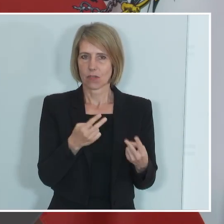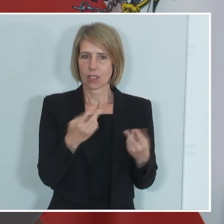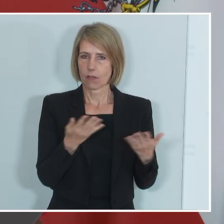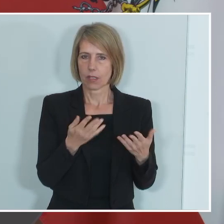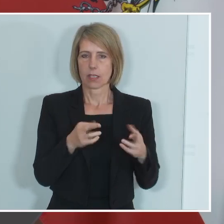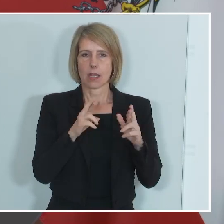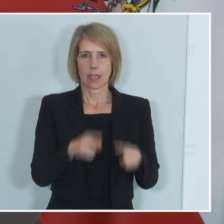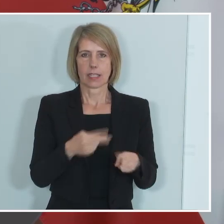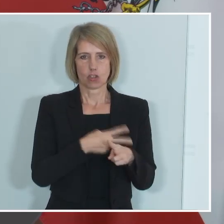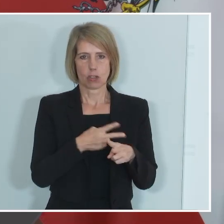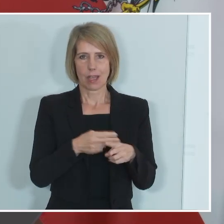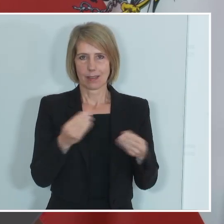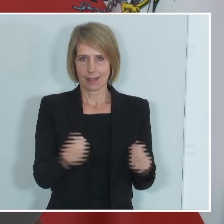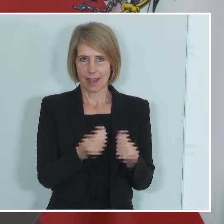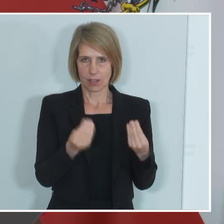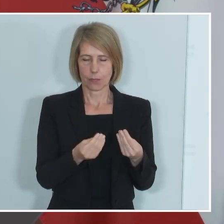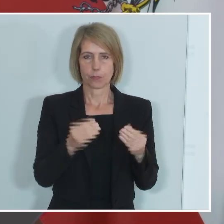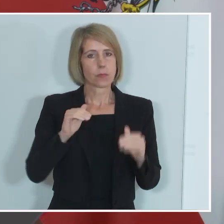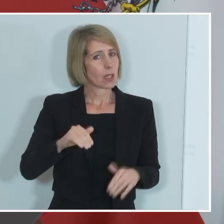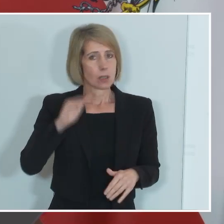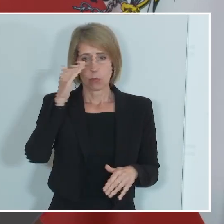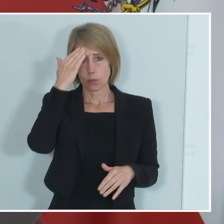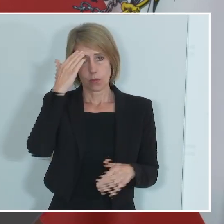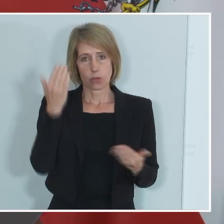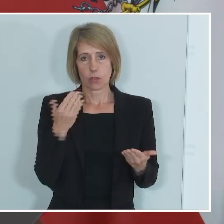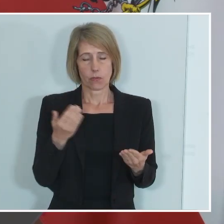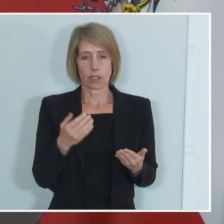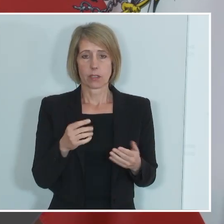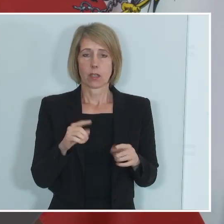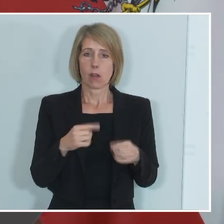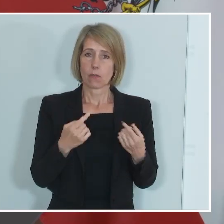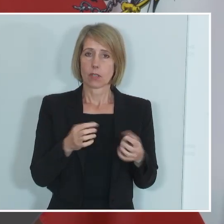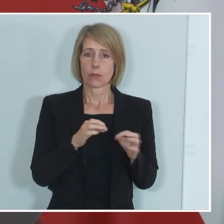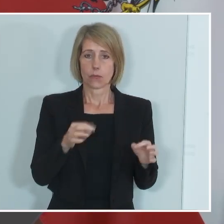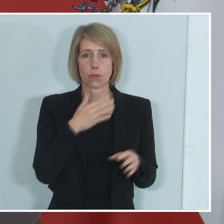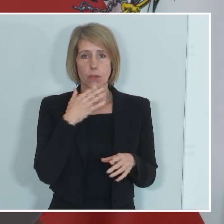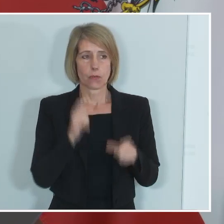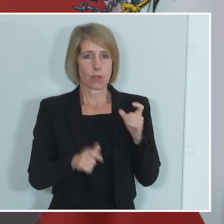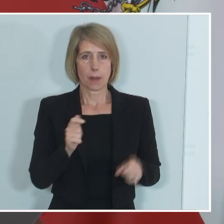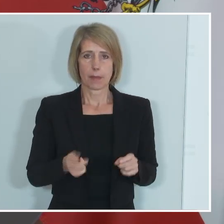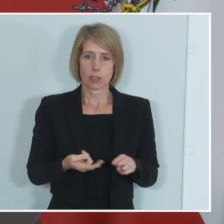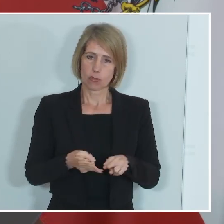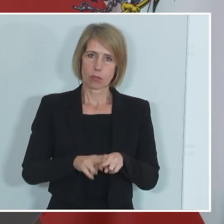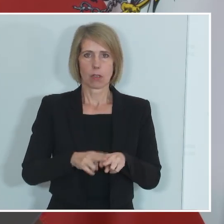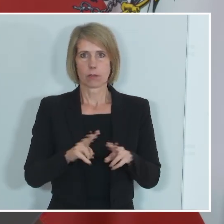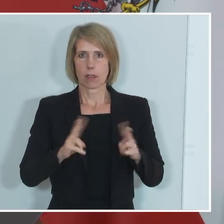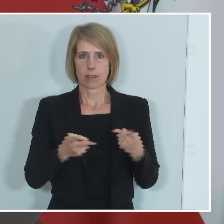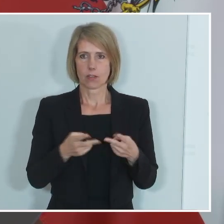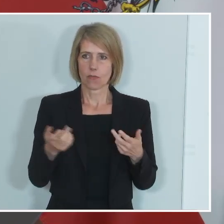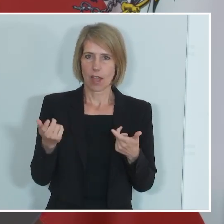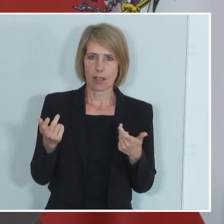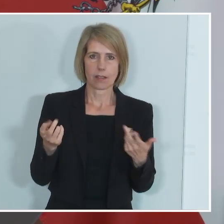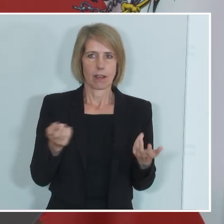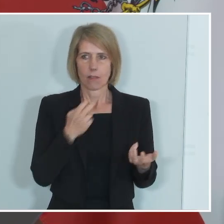Rechtsstaatlichkeit. Wir müssen uns dessen wieder bewusst werden, dass wir Anziehungspunkt für viele Menschen aus der ganzen Welt sind, Gott sei Dank auch für